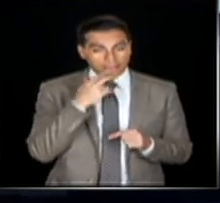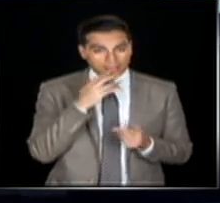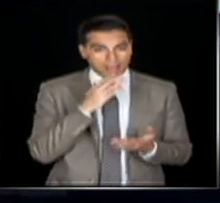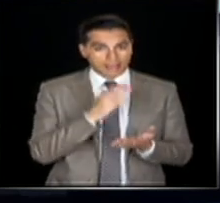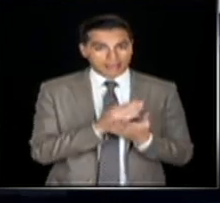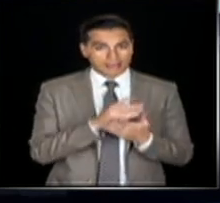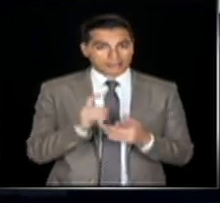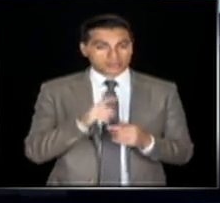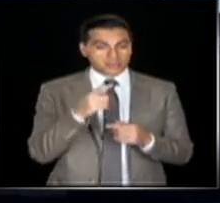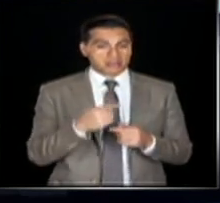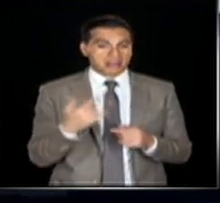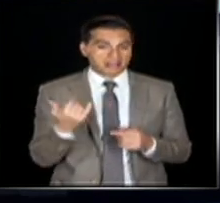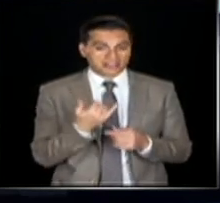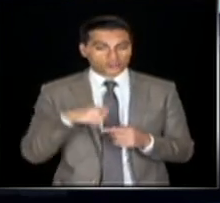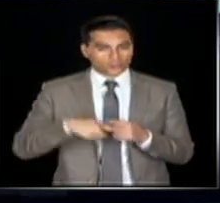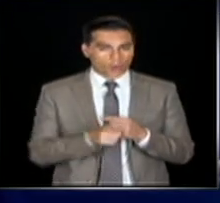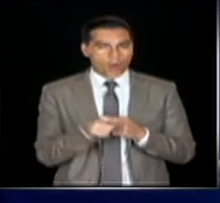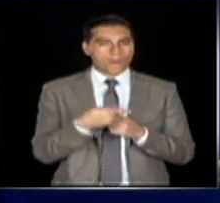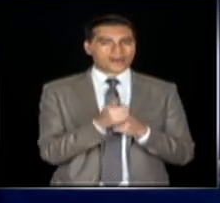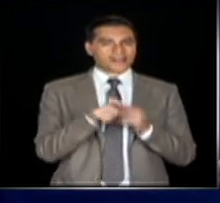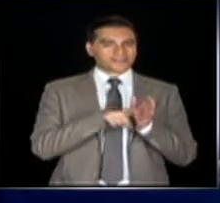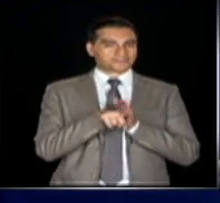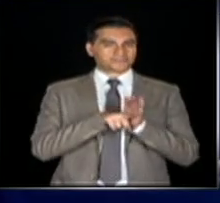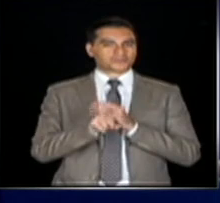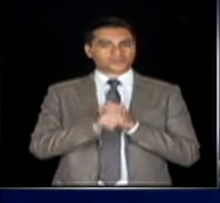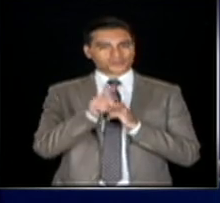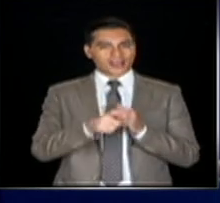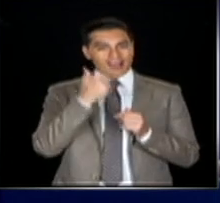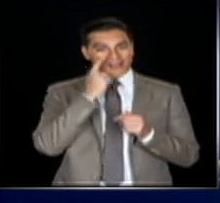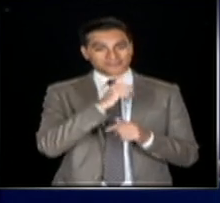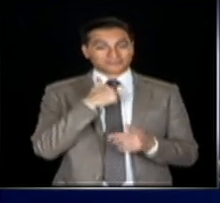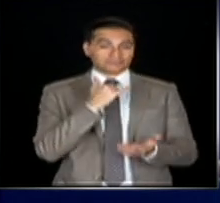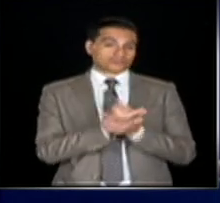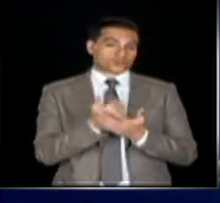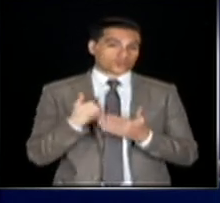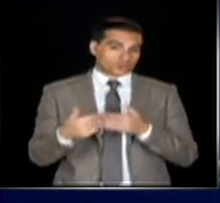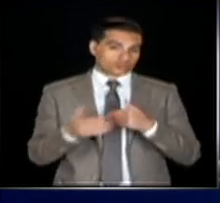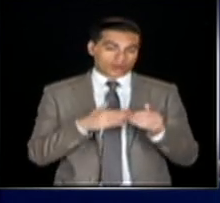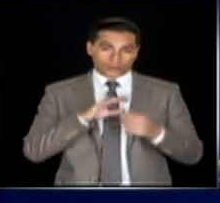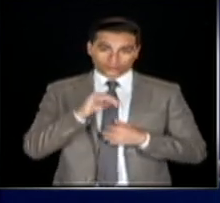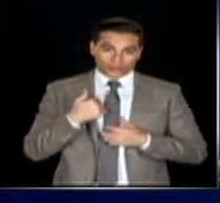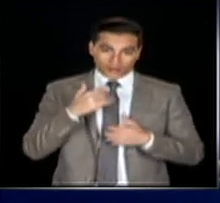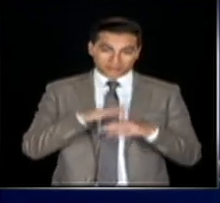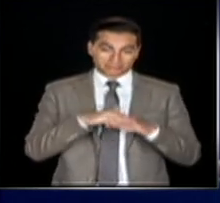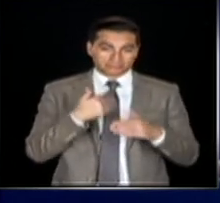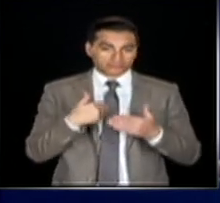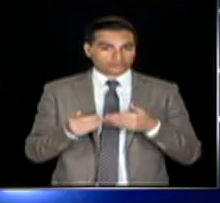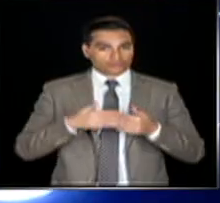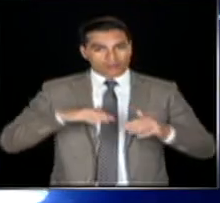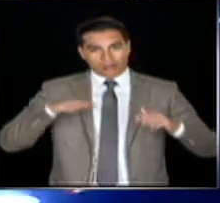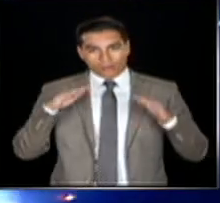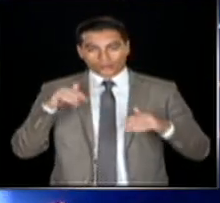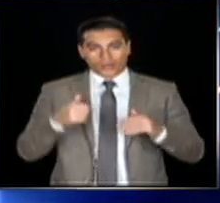سؤال صعبين شويه. ايوه صعبين، برافو عليك، كويس انك فاهمه. انا مش مسؤول عن اللي حصل. ولا انا مش مسؤول. ولا انا مسؤول. ادب والسؤال